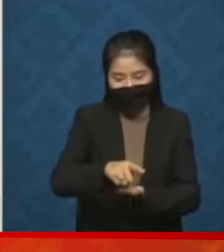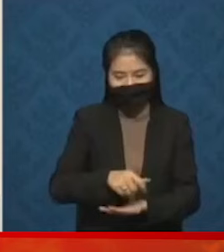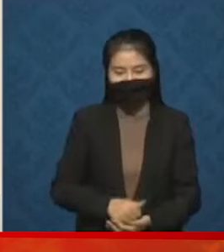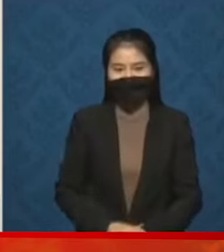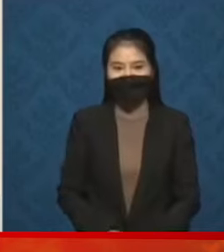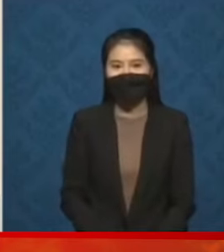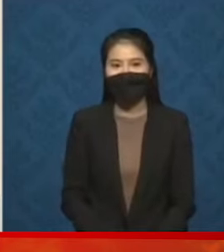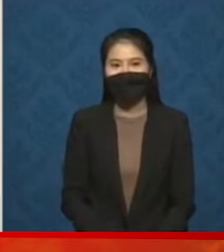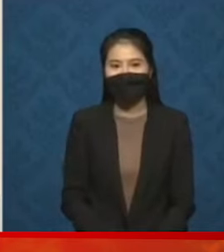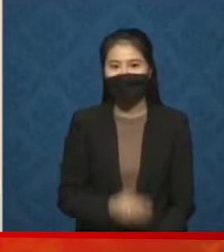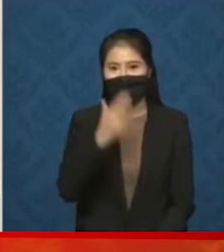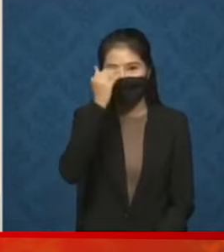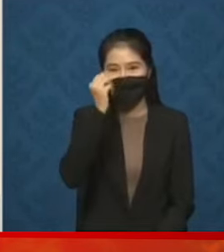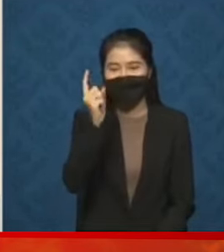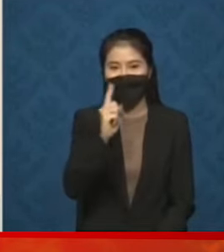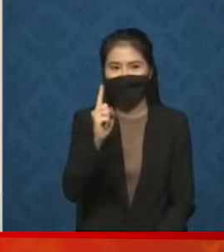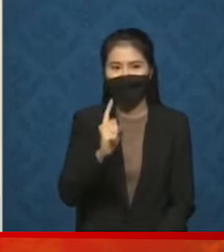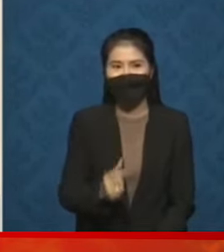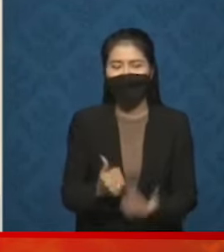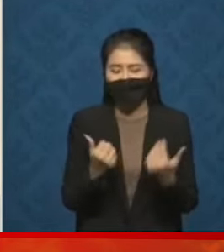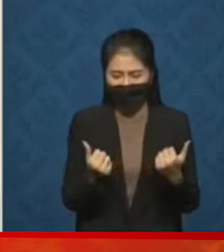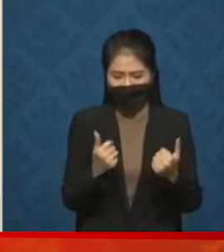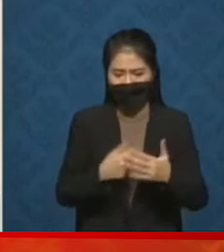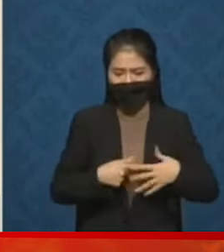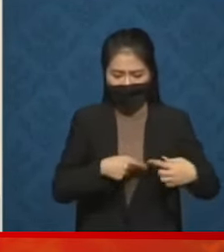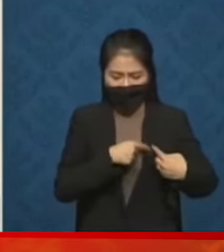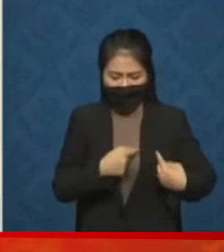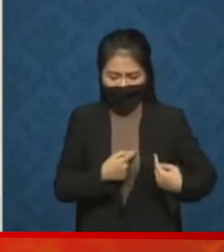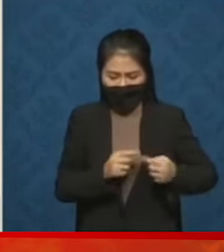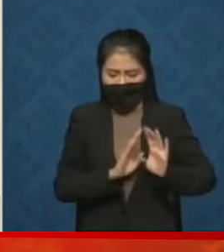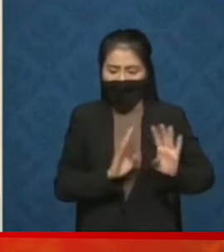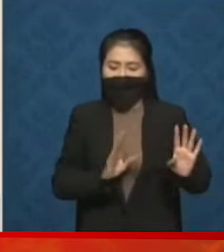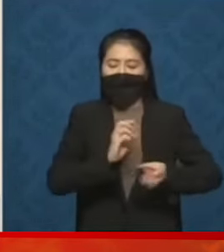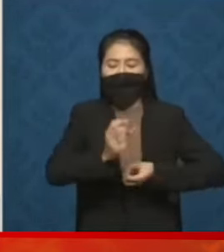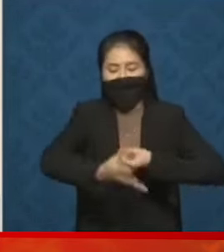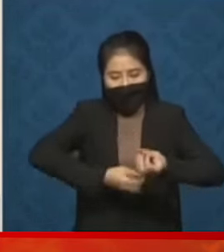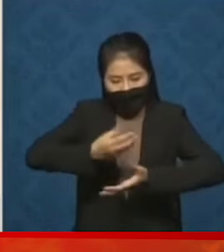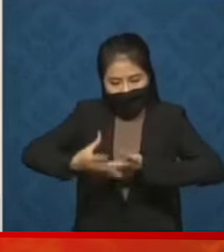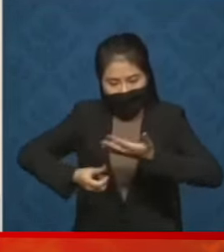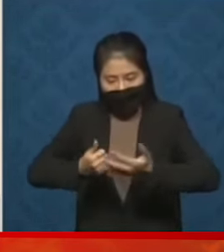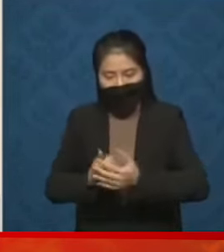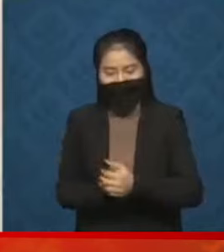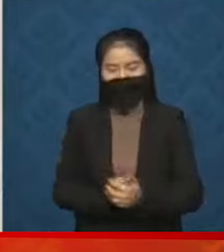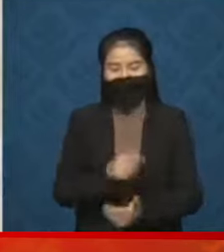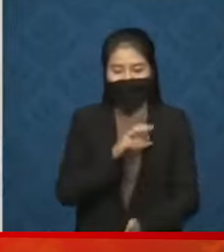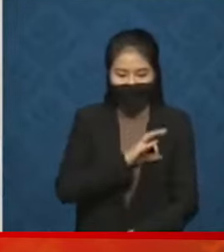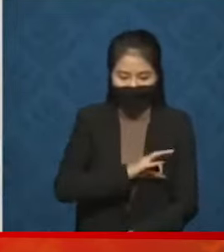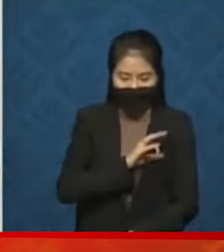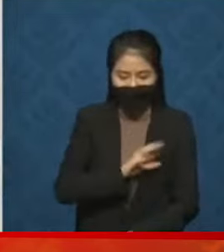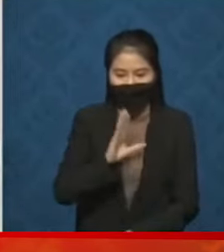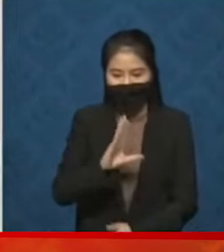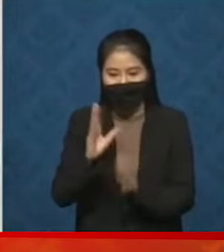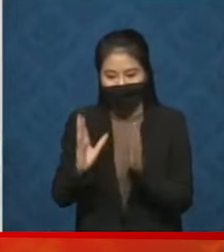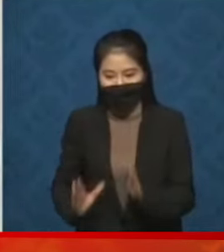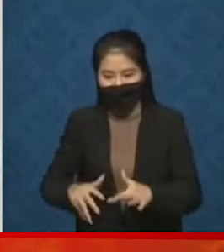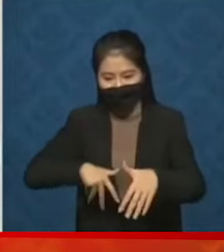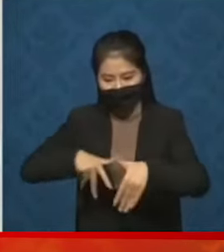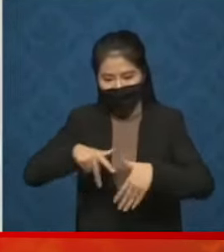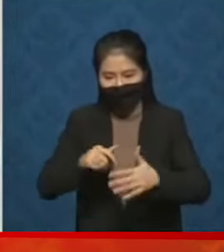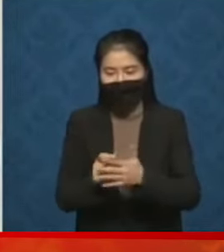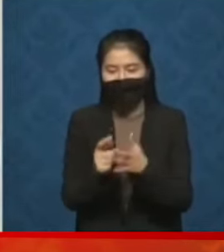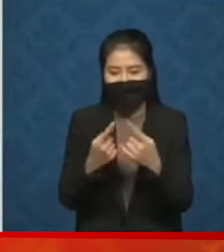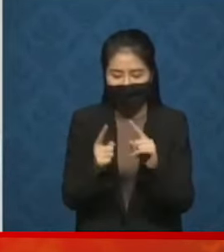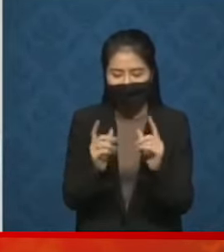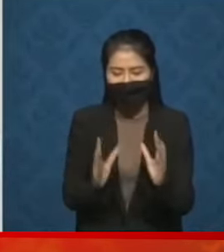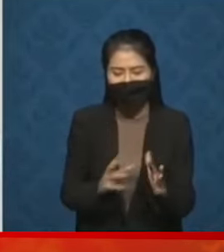ครับเพราะว่ารึกริดโอกาให้แกงกวางรสึกแนชาวบ้านแต่ผมเชอชาวบ้านเก doeต้การให้รอมาทำอย่าง